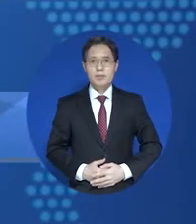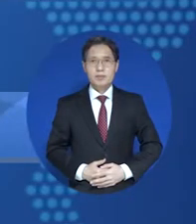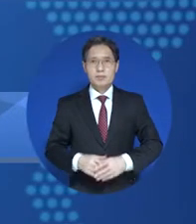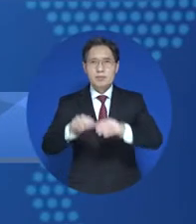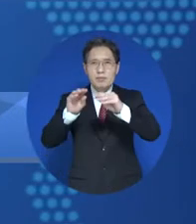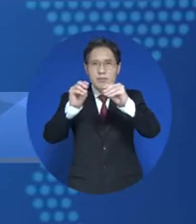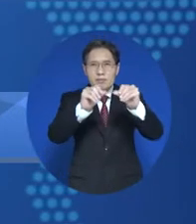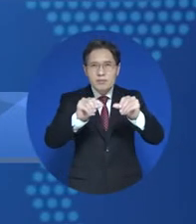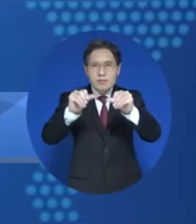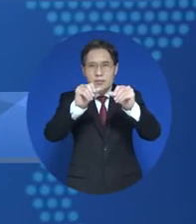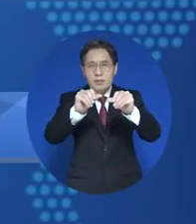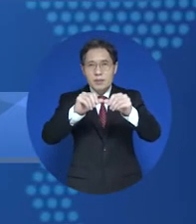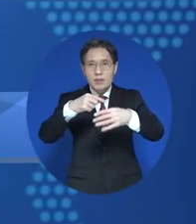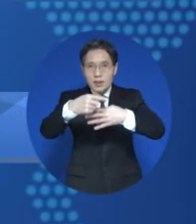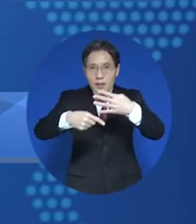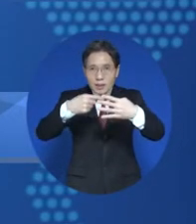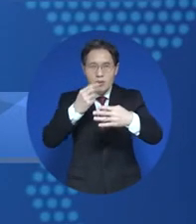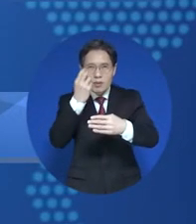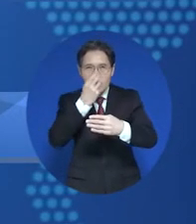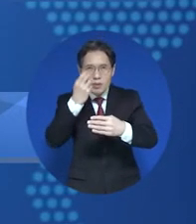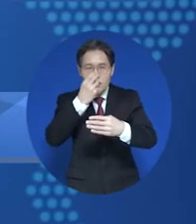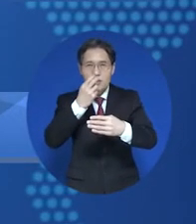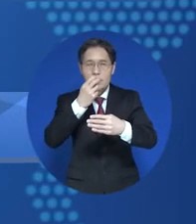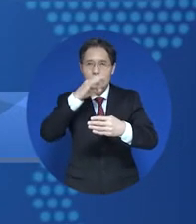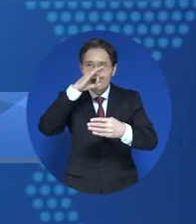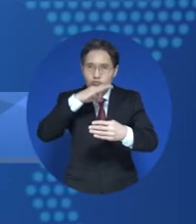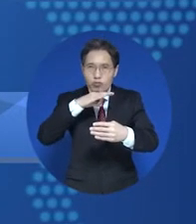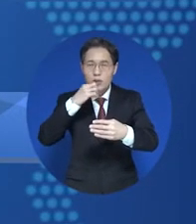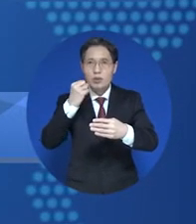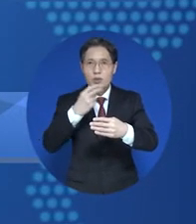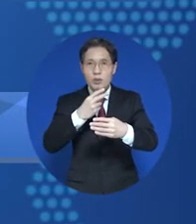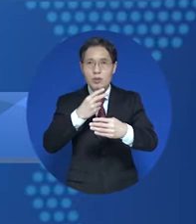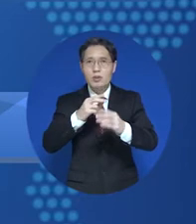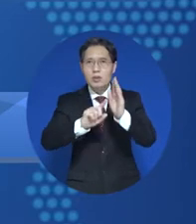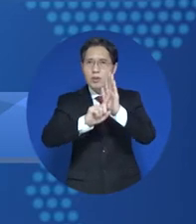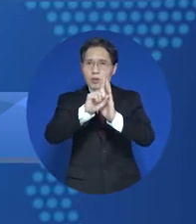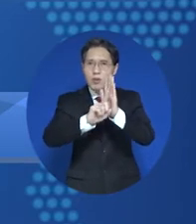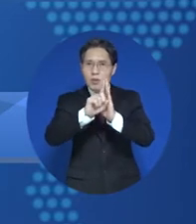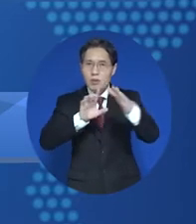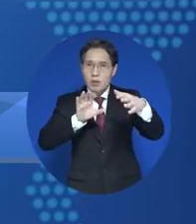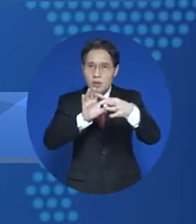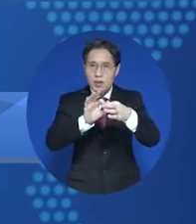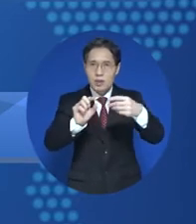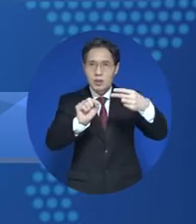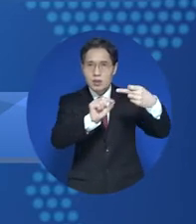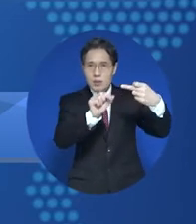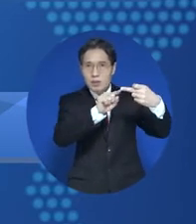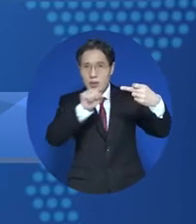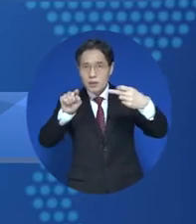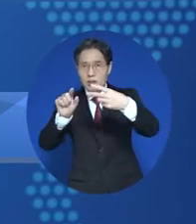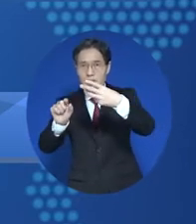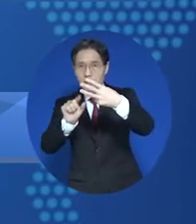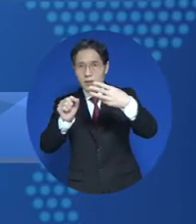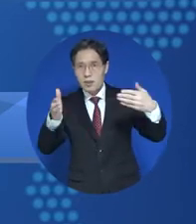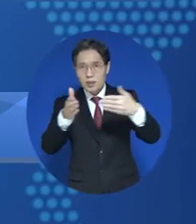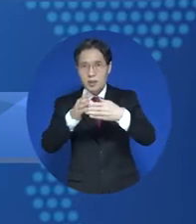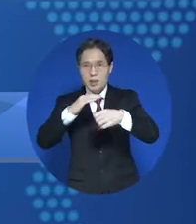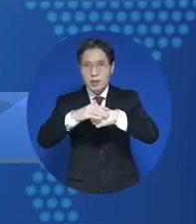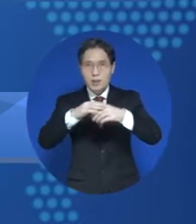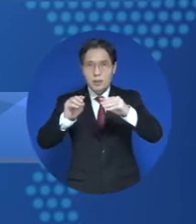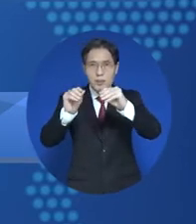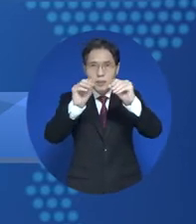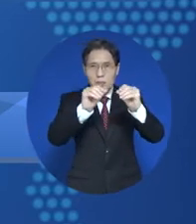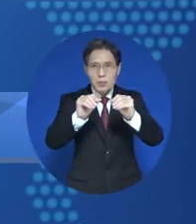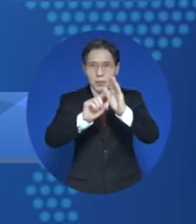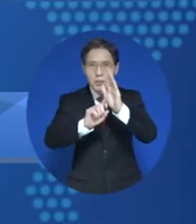미세먼지 계절 관리제 정책 효과 와 우 호적 기상 여건 등으로 12월에서 3월 까지 대구시 초미세먼지